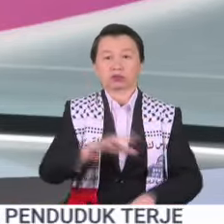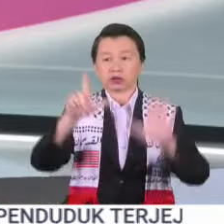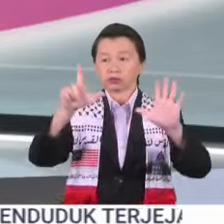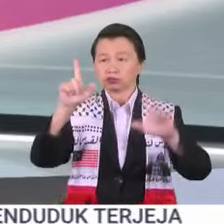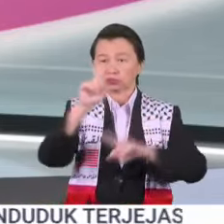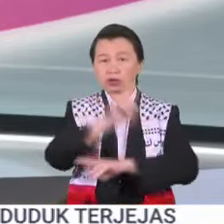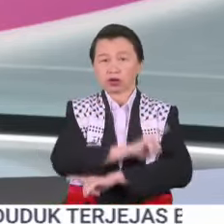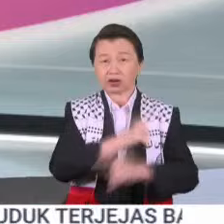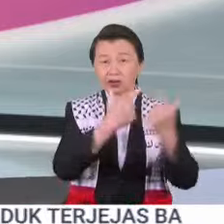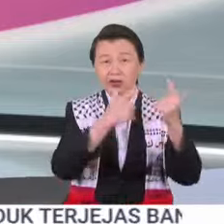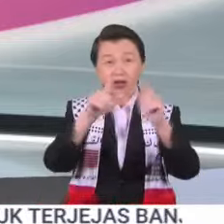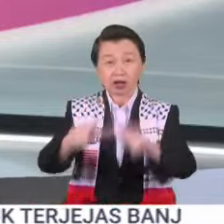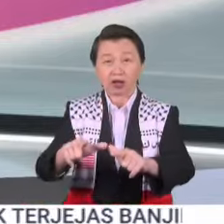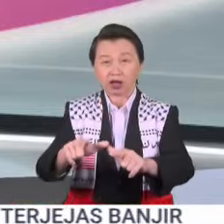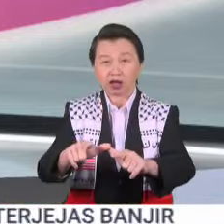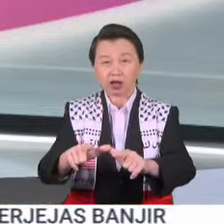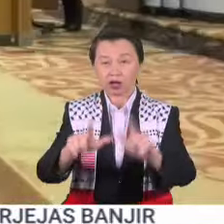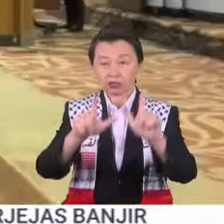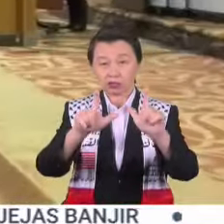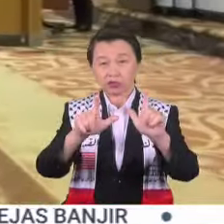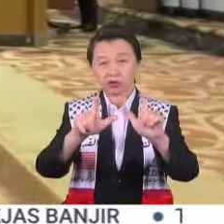hari gencatan senjata.